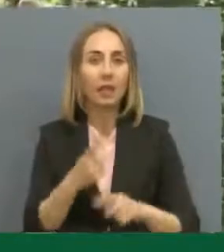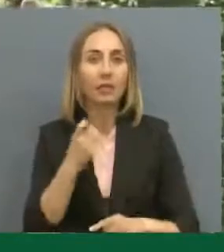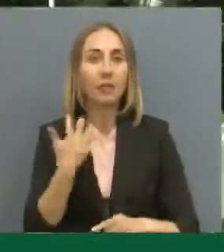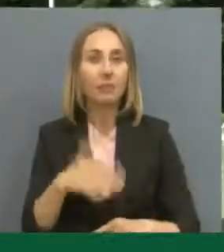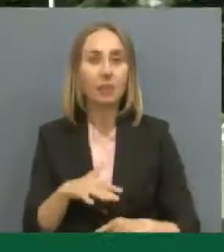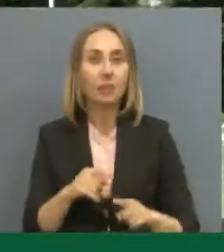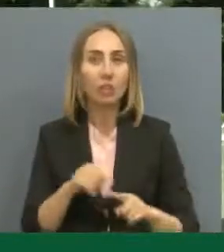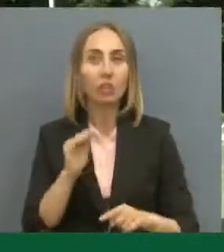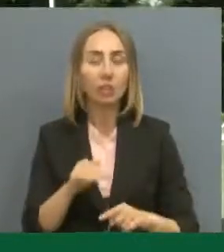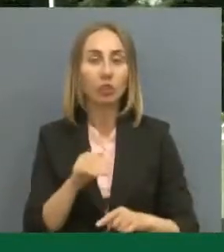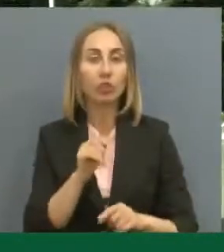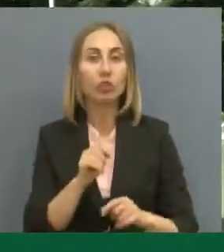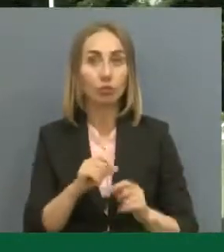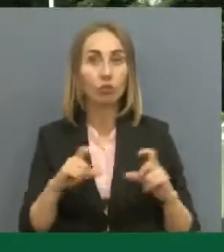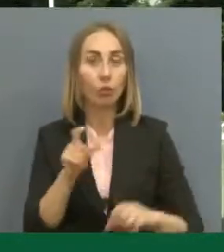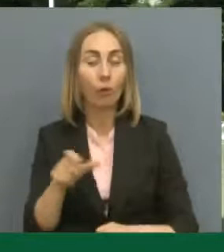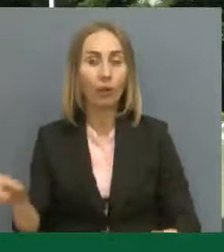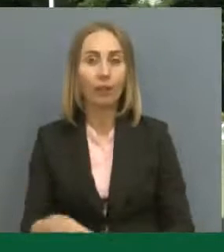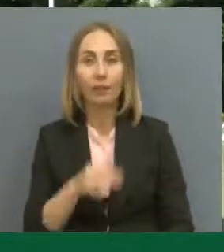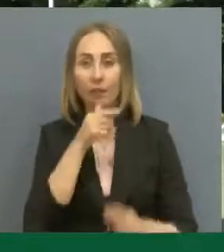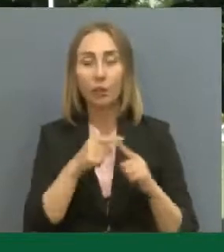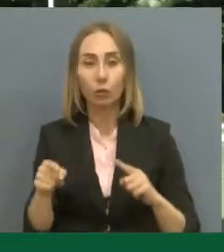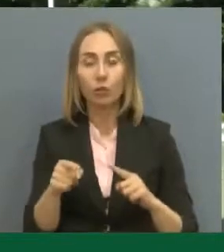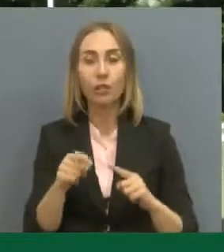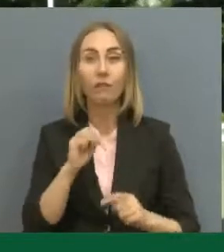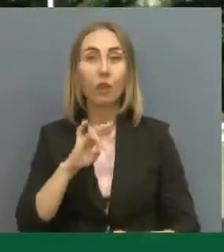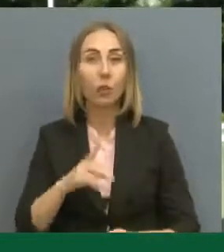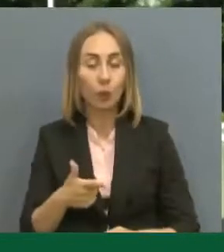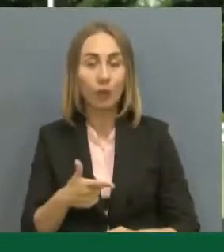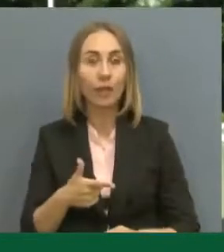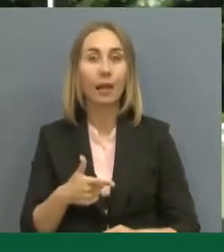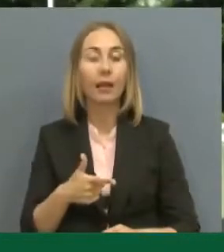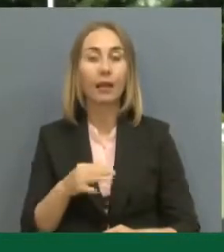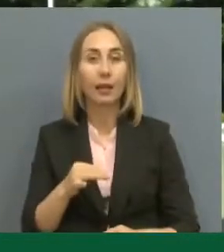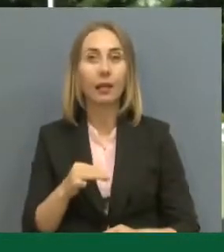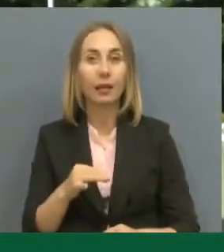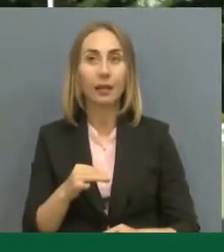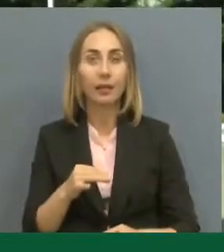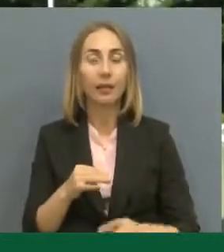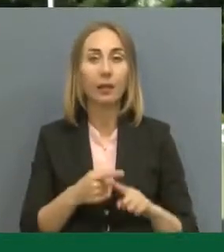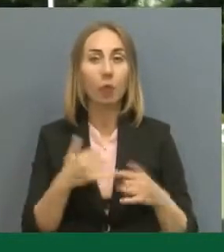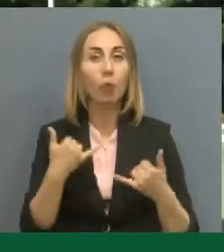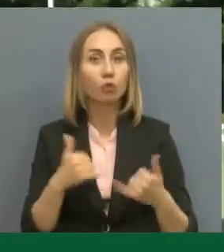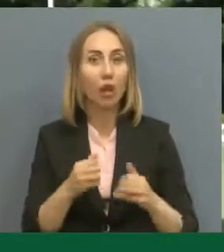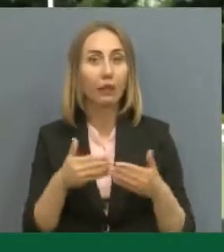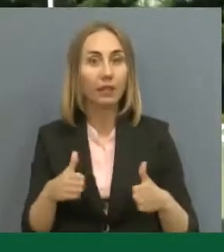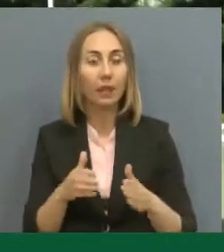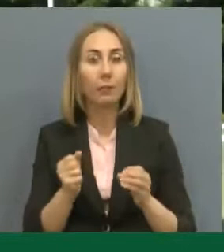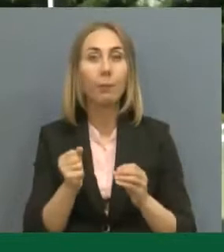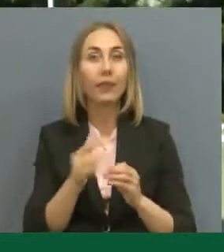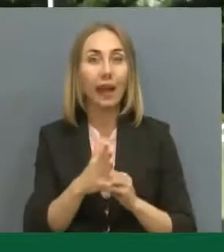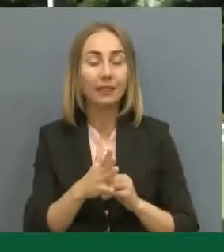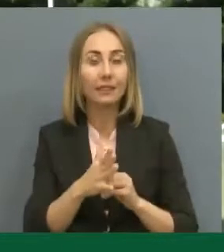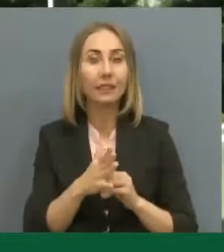школьников. На текущий момент в июне месяце уже открыты 15 загородных лагерей.